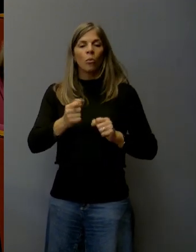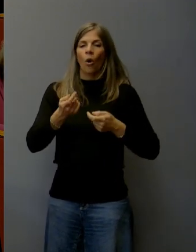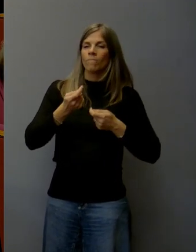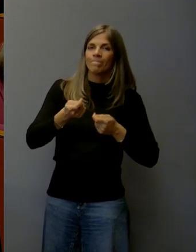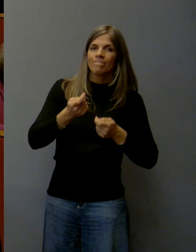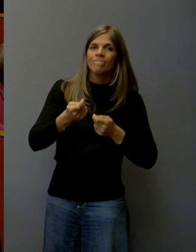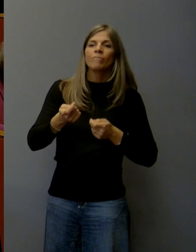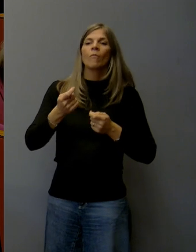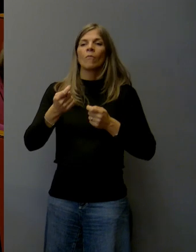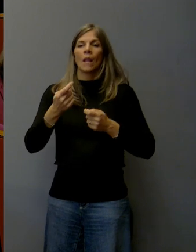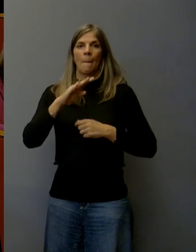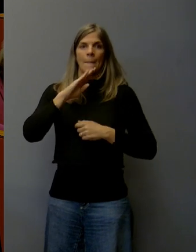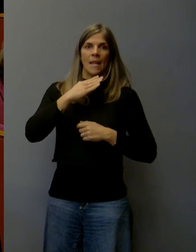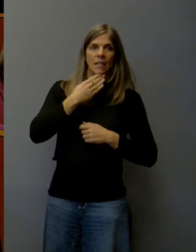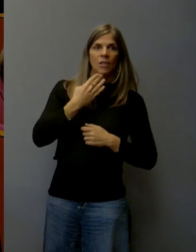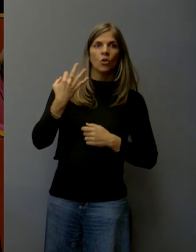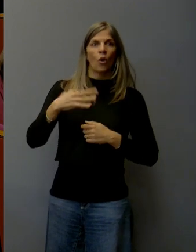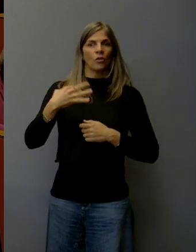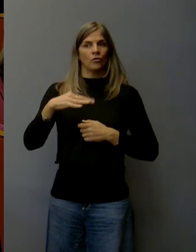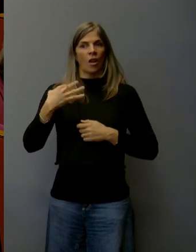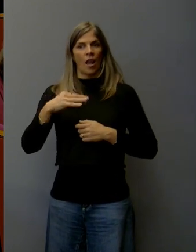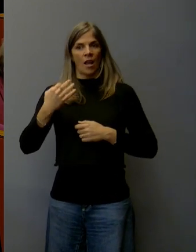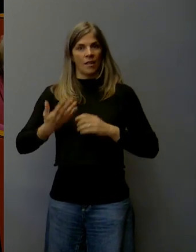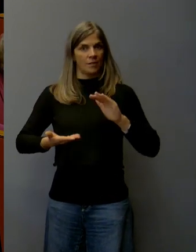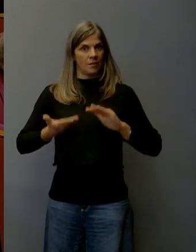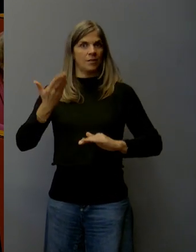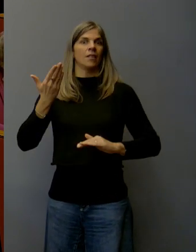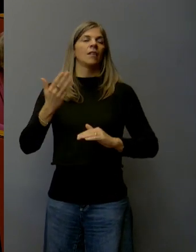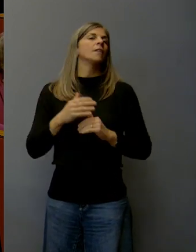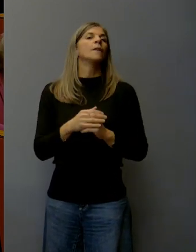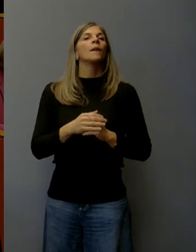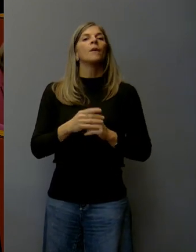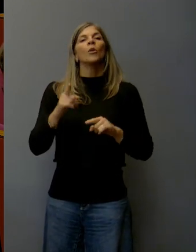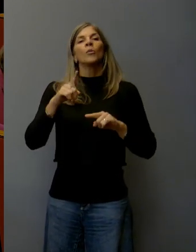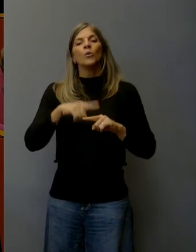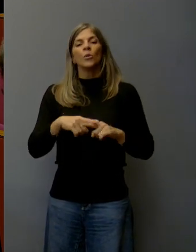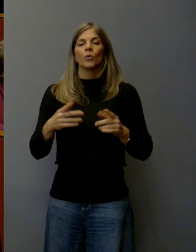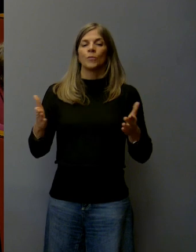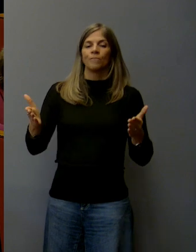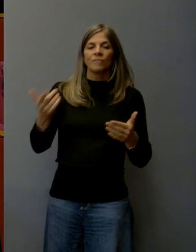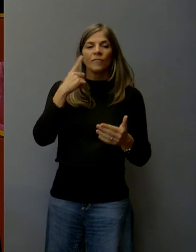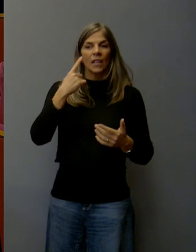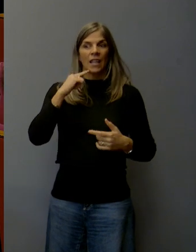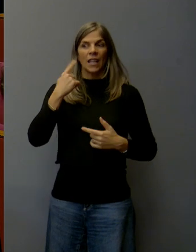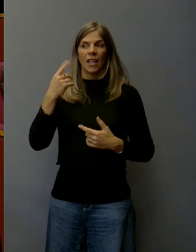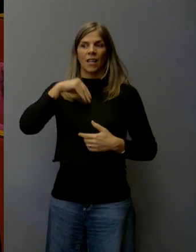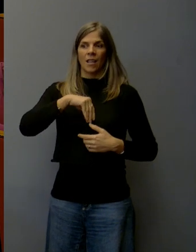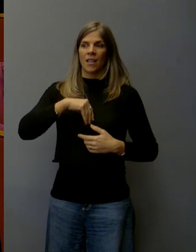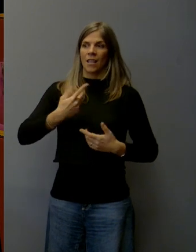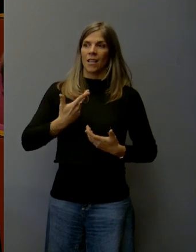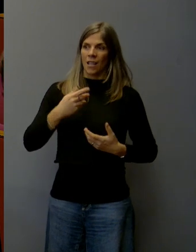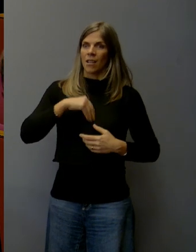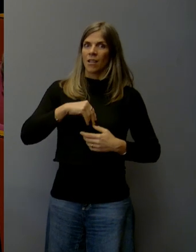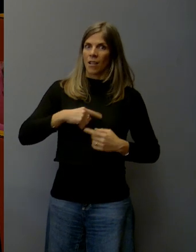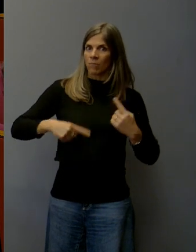coltivare le eccellenze raccogliere e accogliere i talenti dei